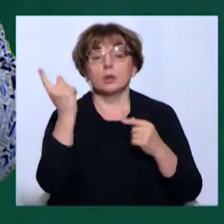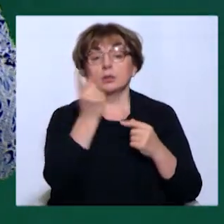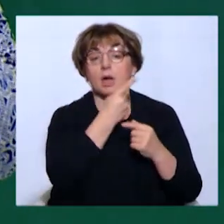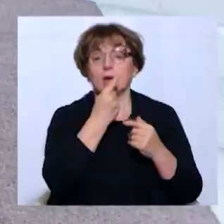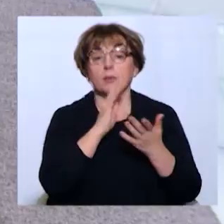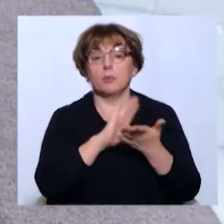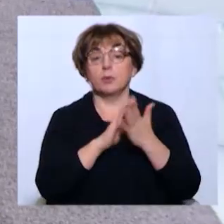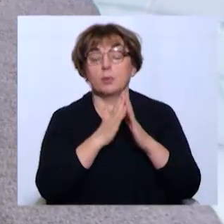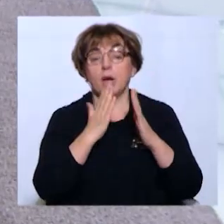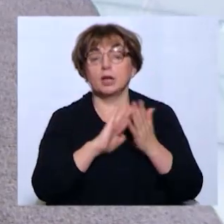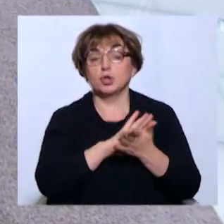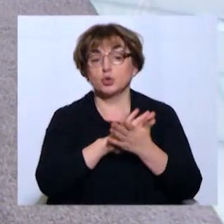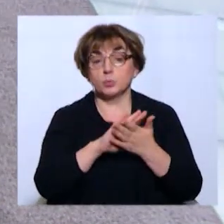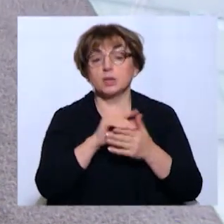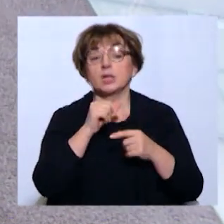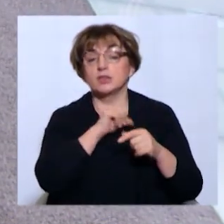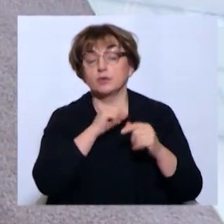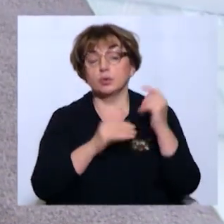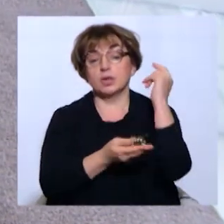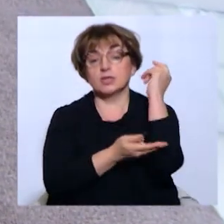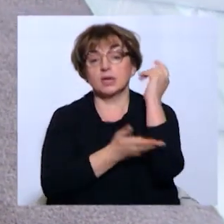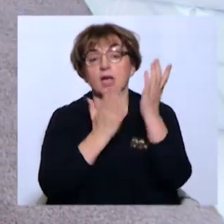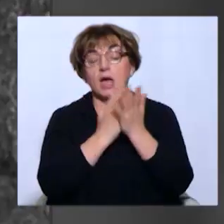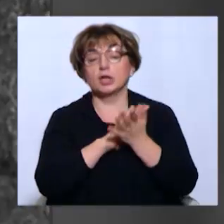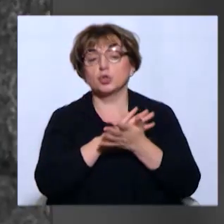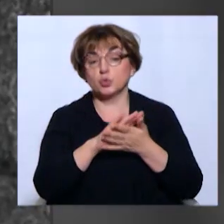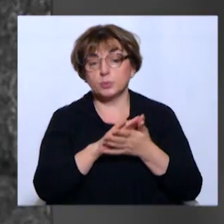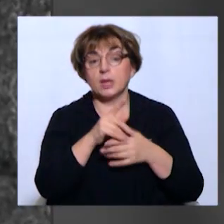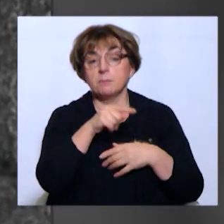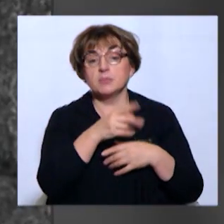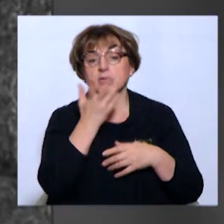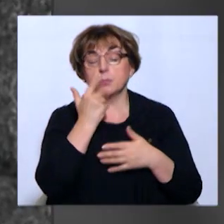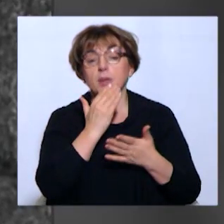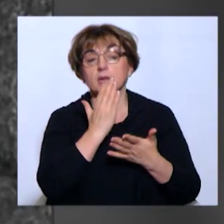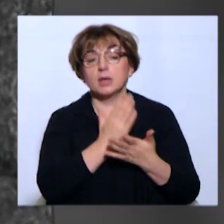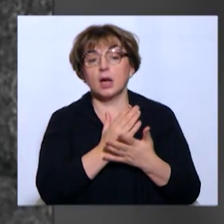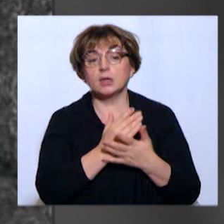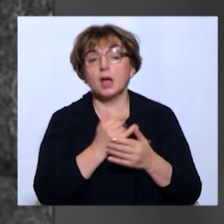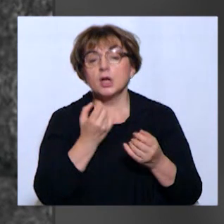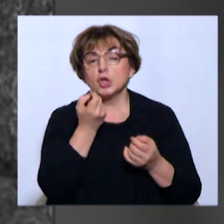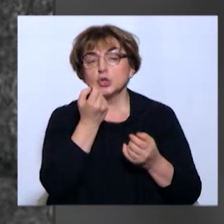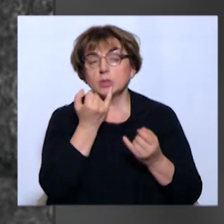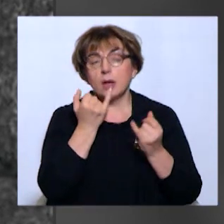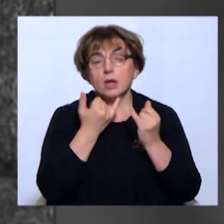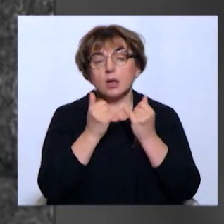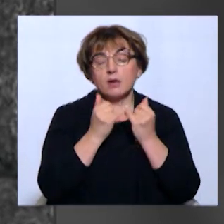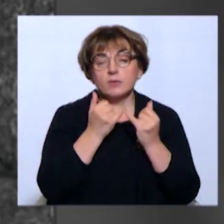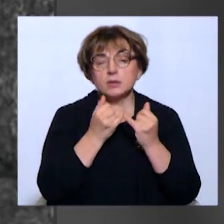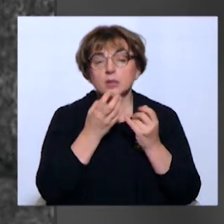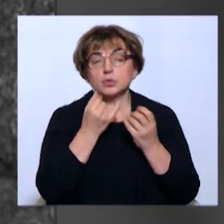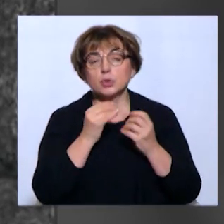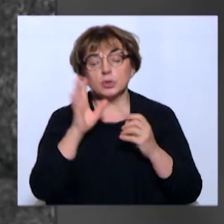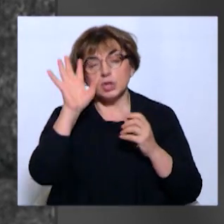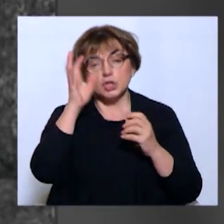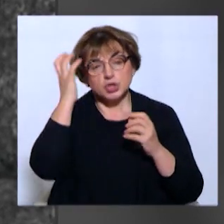სუფთა და არყისხე არის სუფთა, მაშინ მისი ფერი არის მოყვითალო მონაცრისფრო